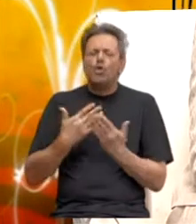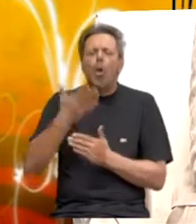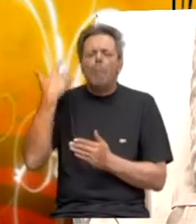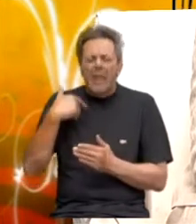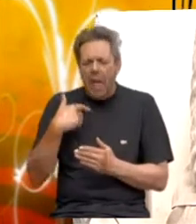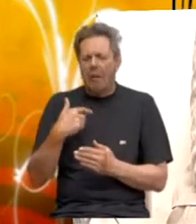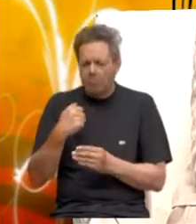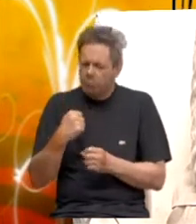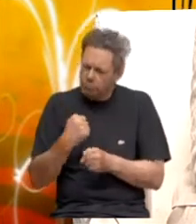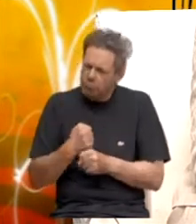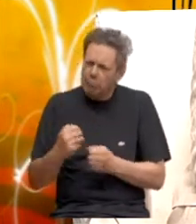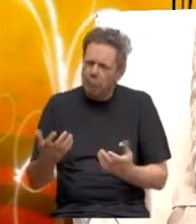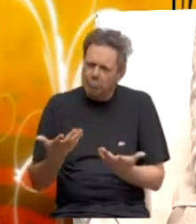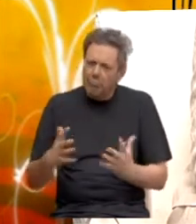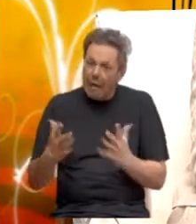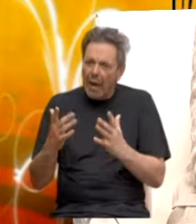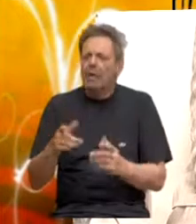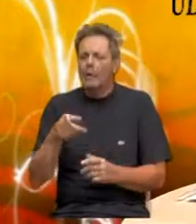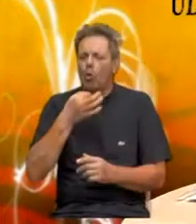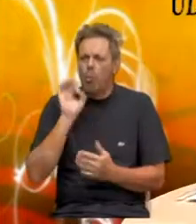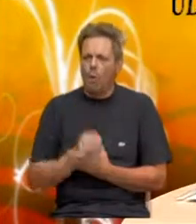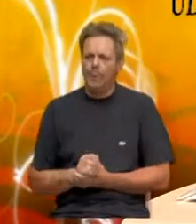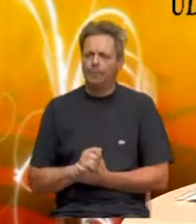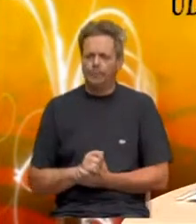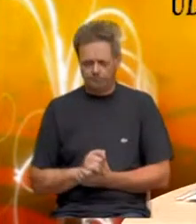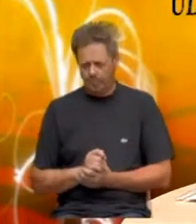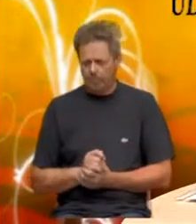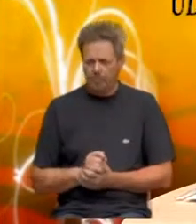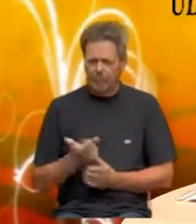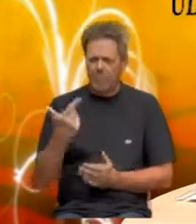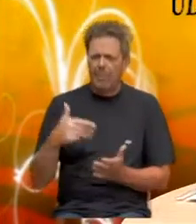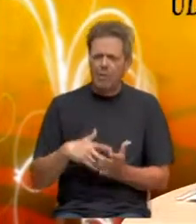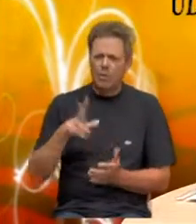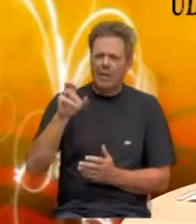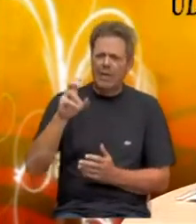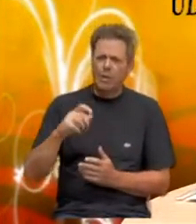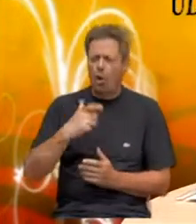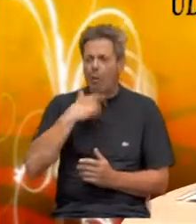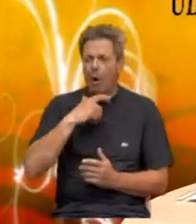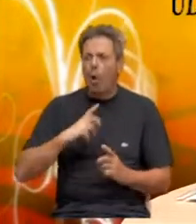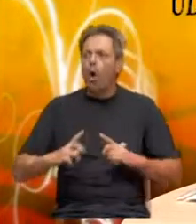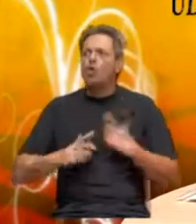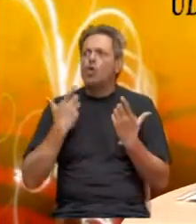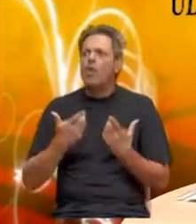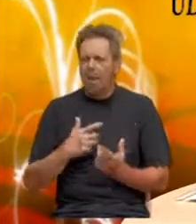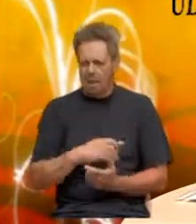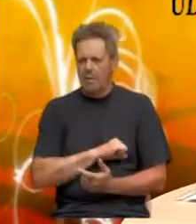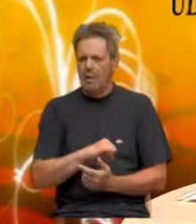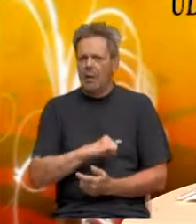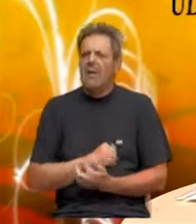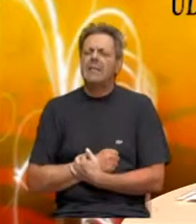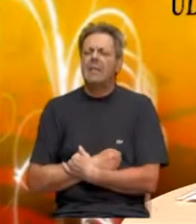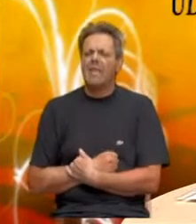bolje. U Hrvatskoj ima otprilike 7300 osoba koje dožive srčani udar ili akutni infarkt